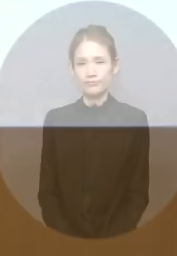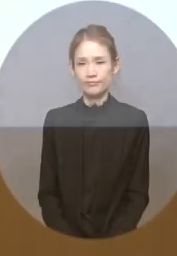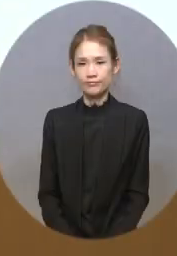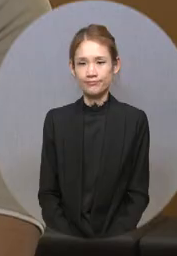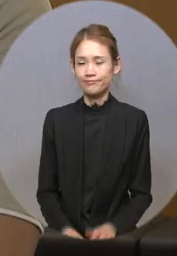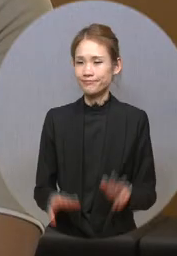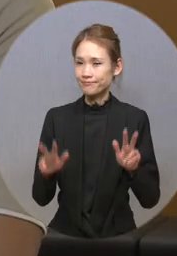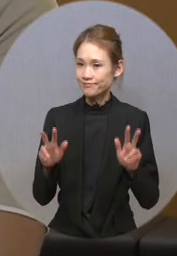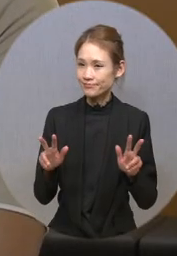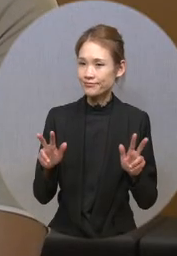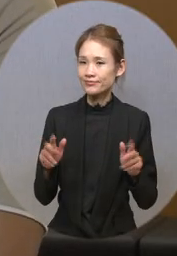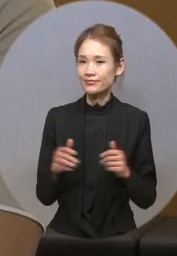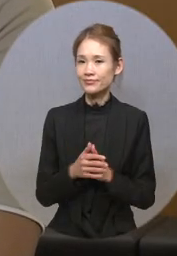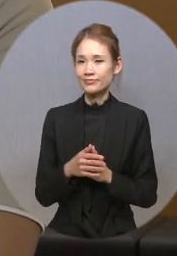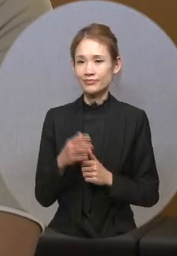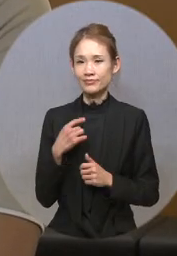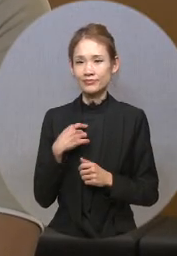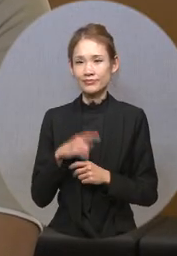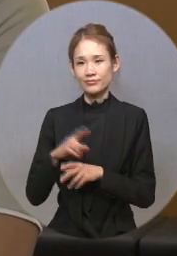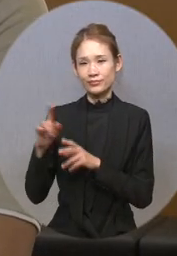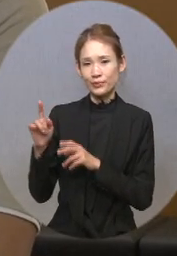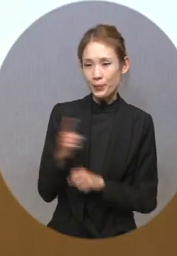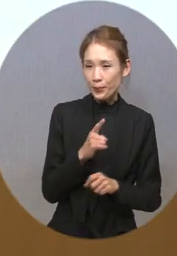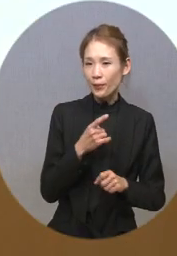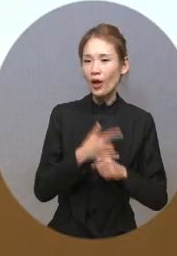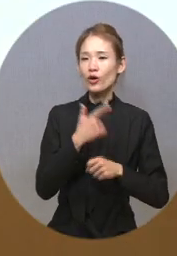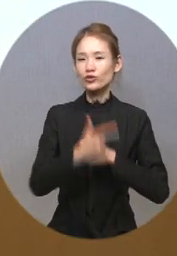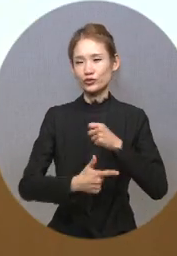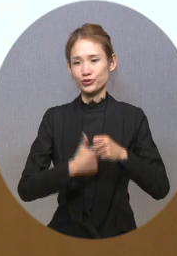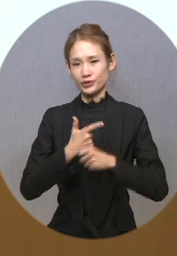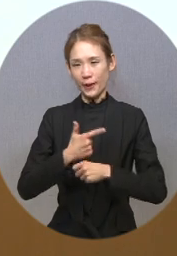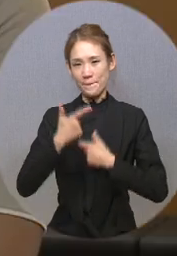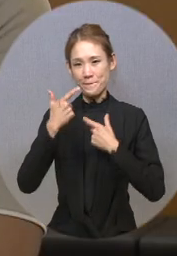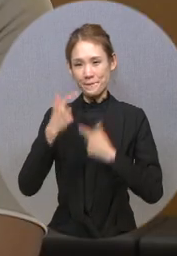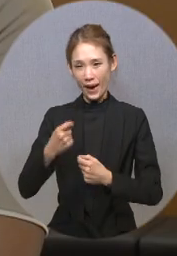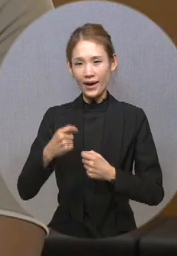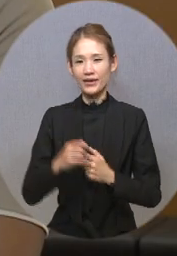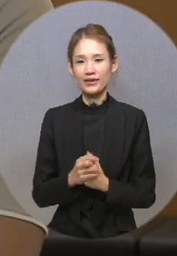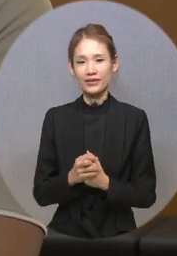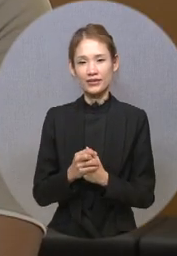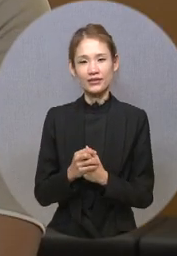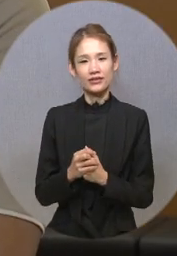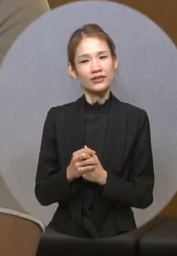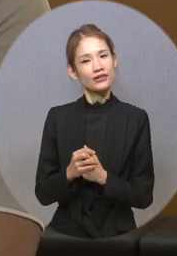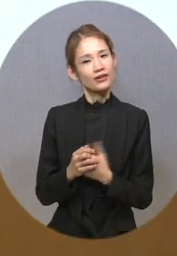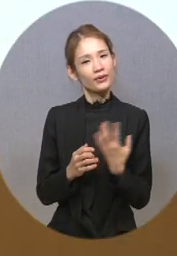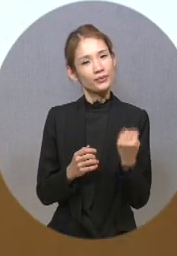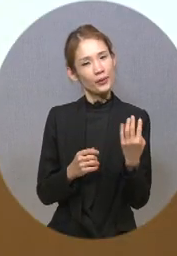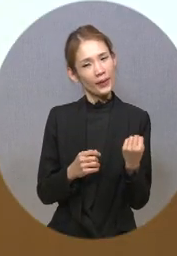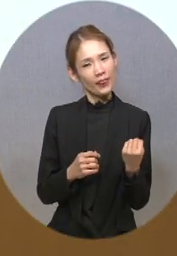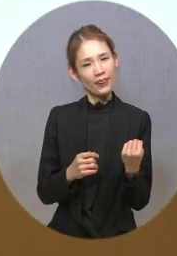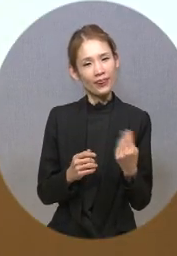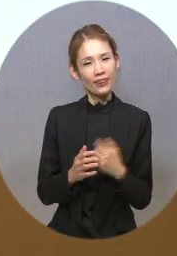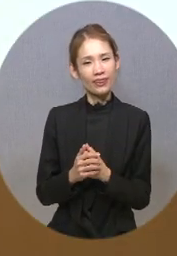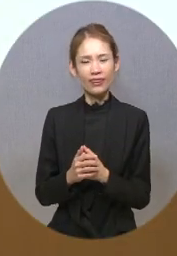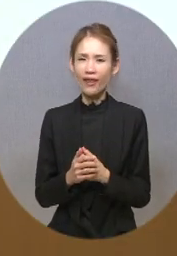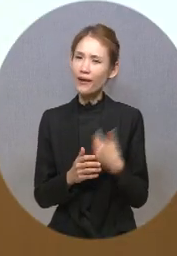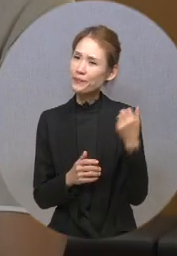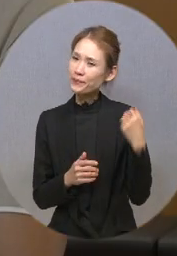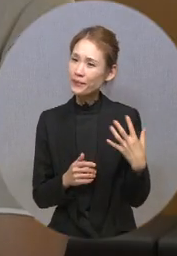이제 딱 6년 다 채웠어요. 6년 됐어요. 몇 번? 몇